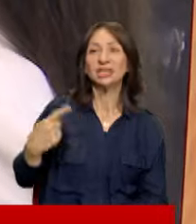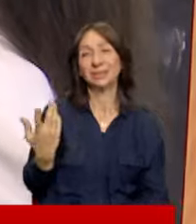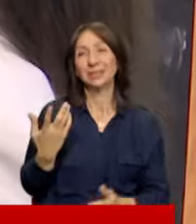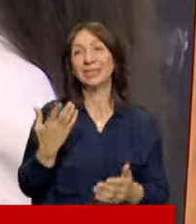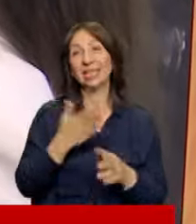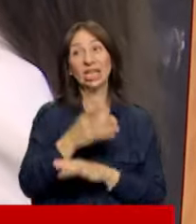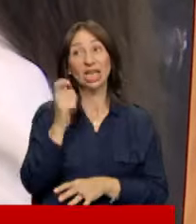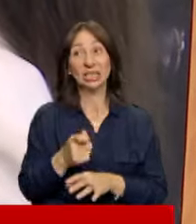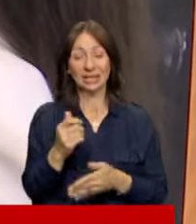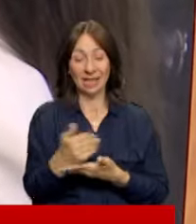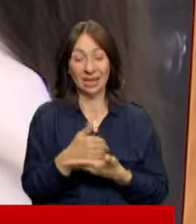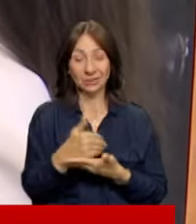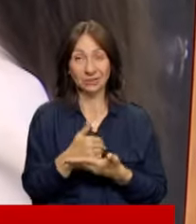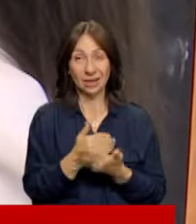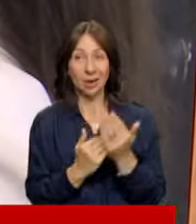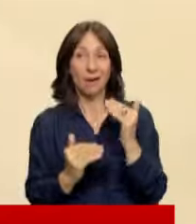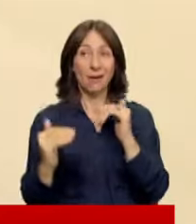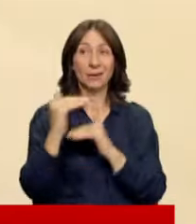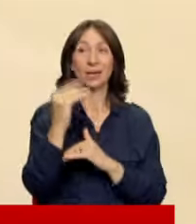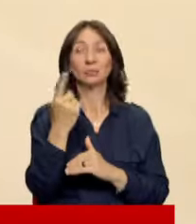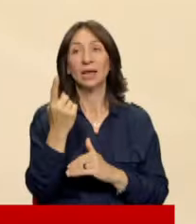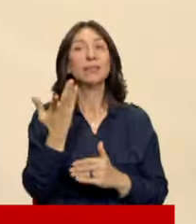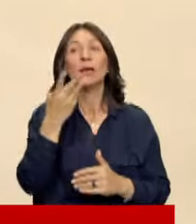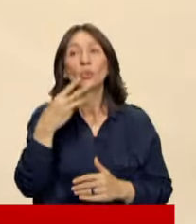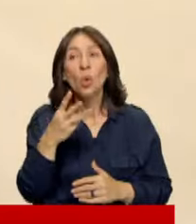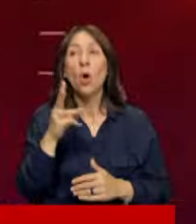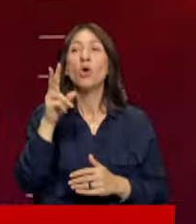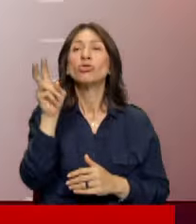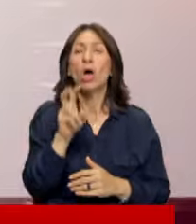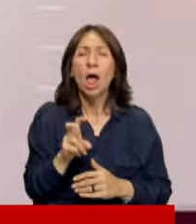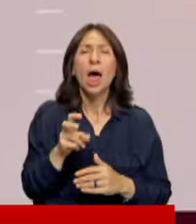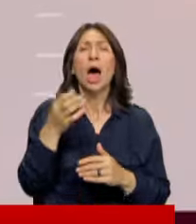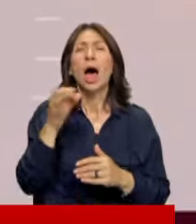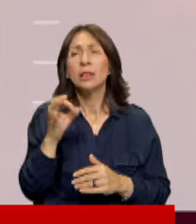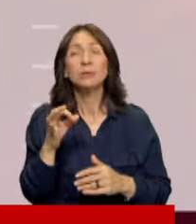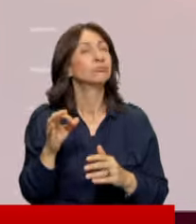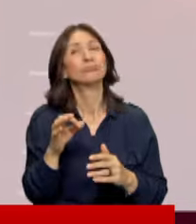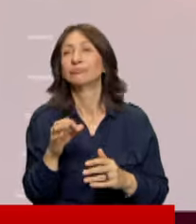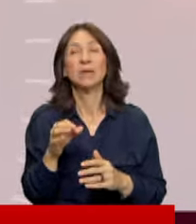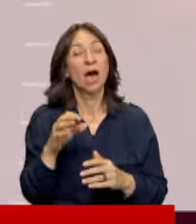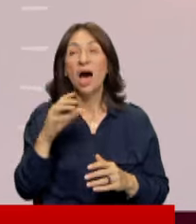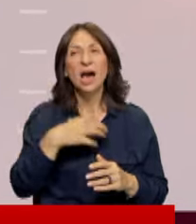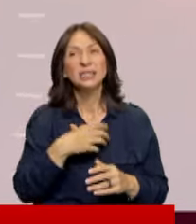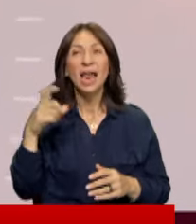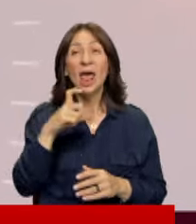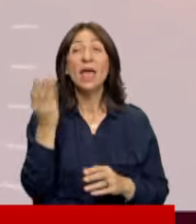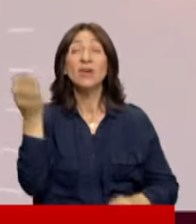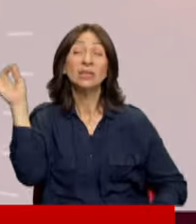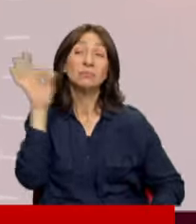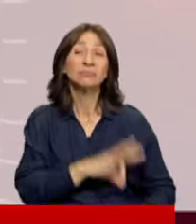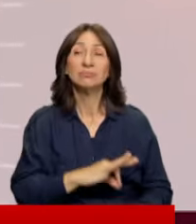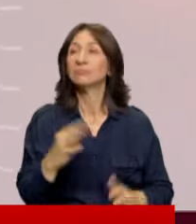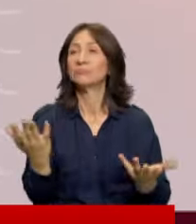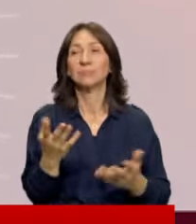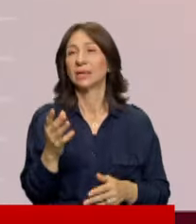reel getirinizi, reel gelirinizi arttıran bir şey. Ne döviz, ne altın, ne borsa. TÜİK'e göre Haziran ayında en çok kazandıran